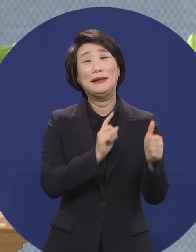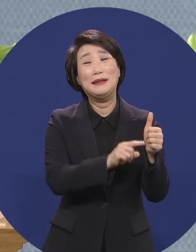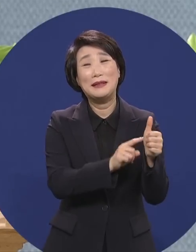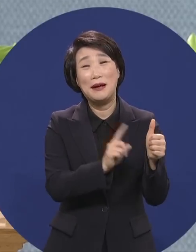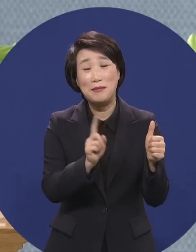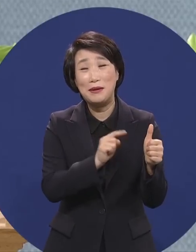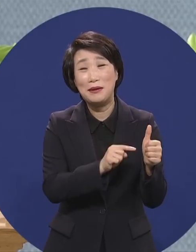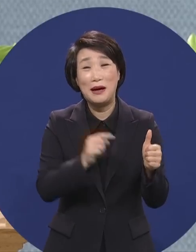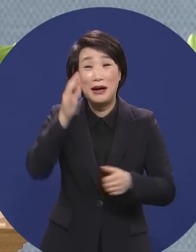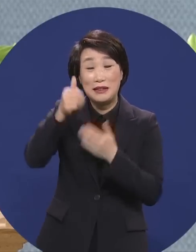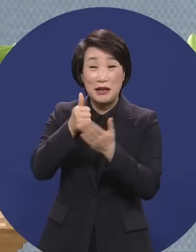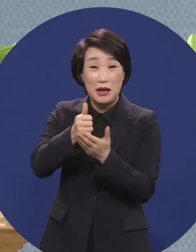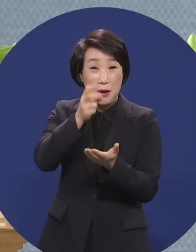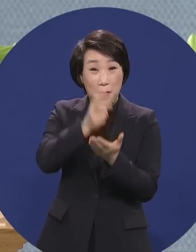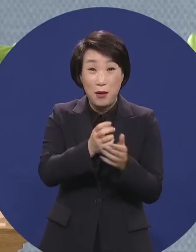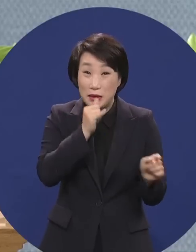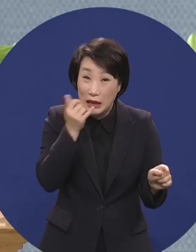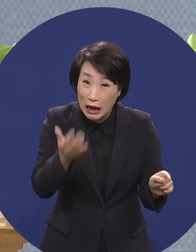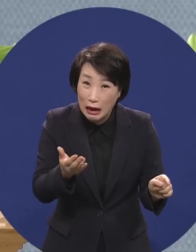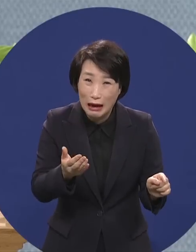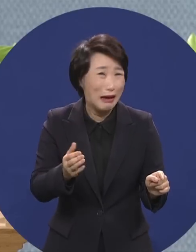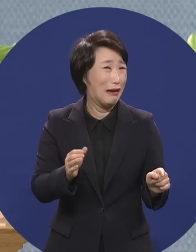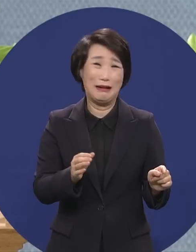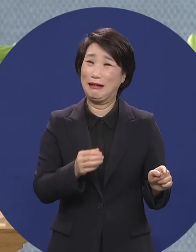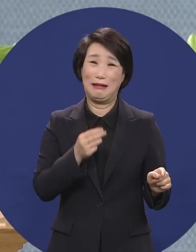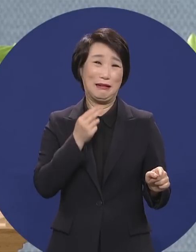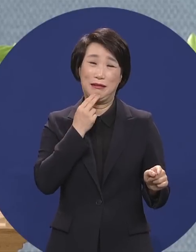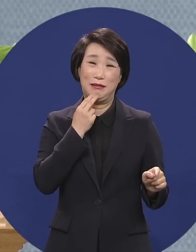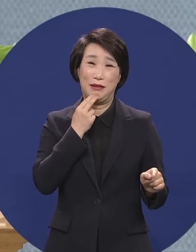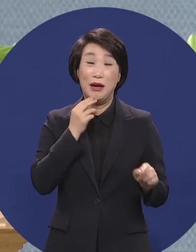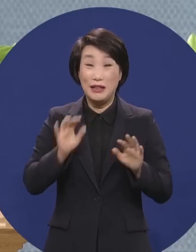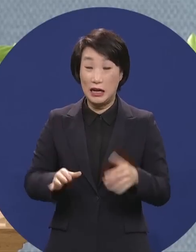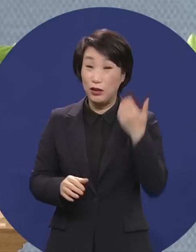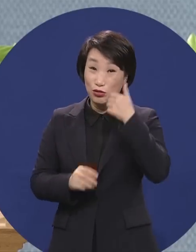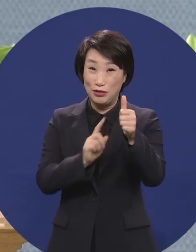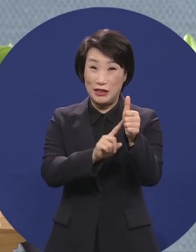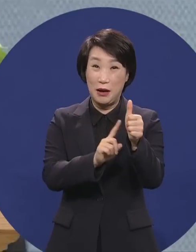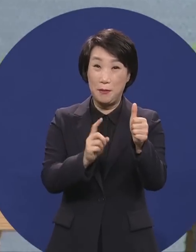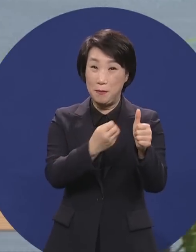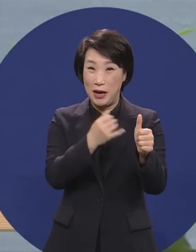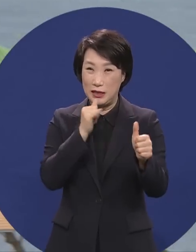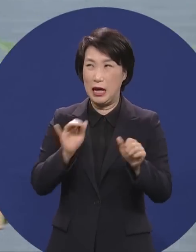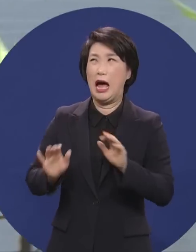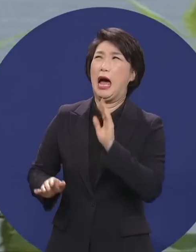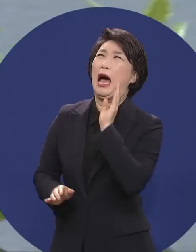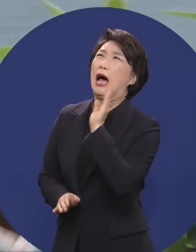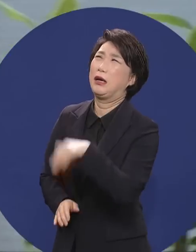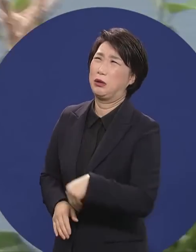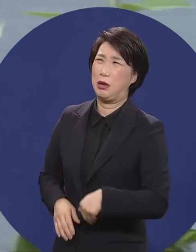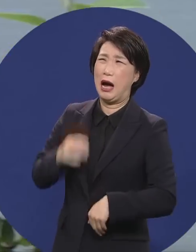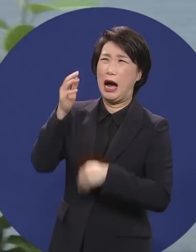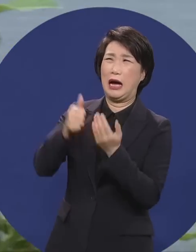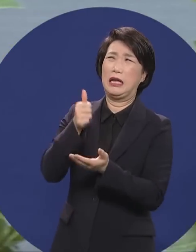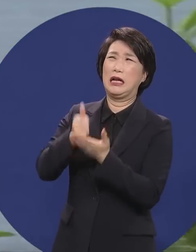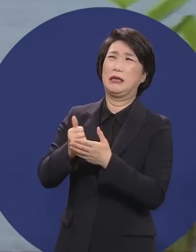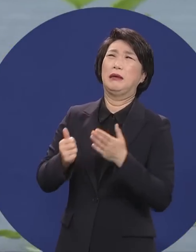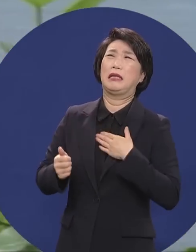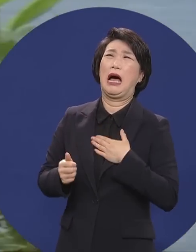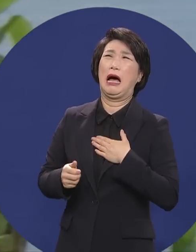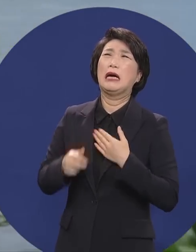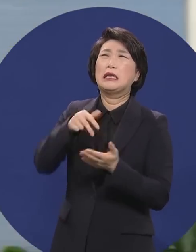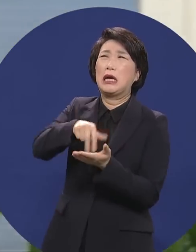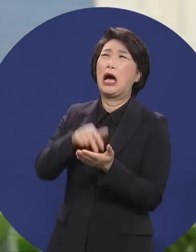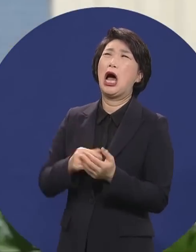무슨 하나님과의 법이 있습니까? 어떤 사람들이 하나님도 내 정도 사정